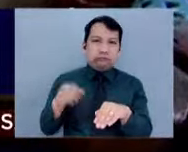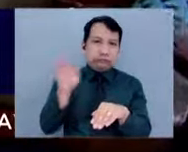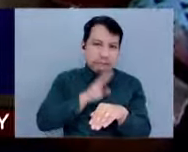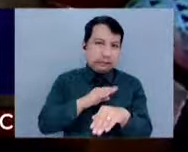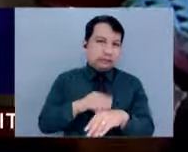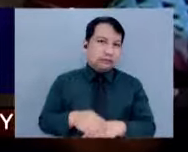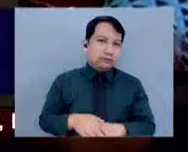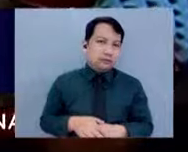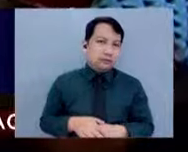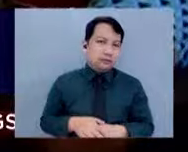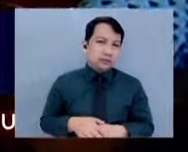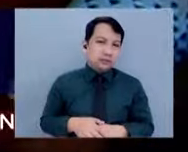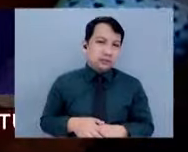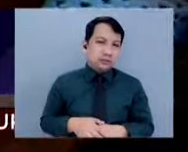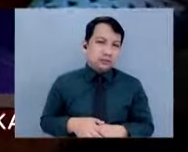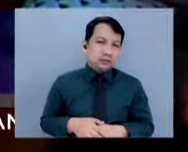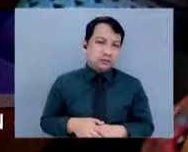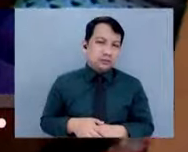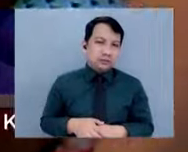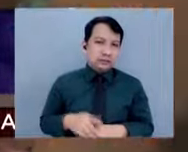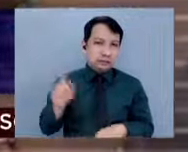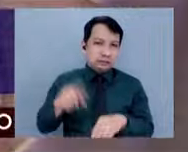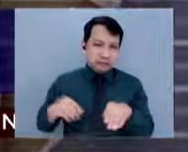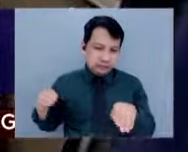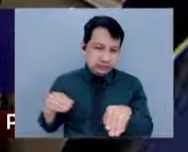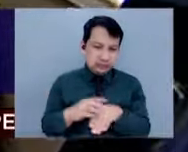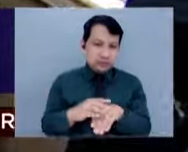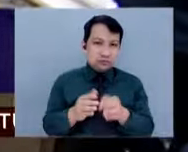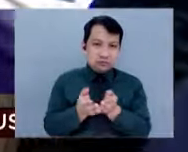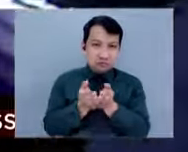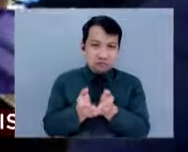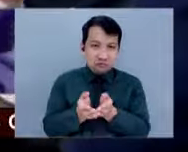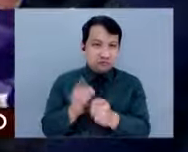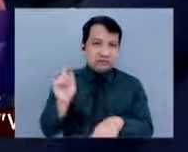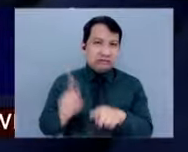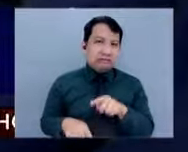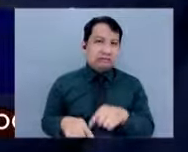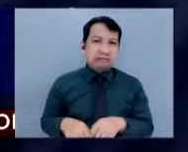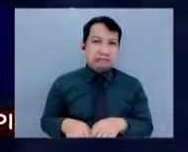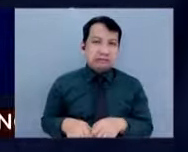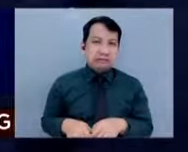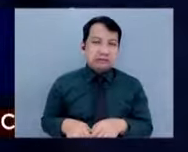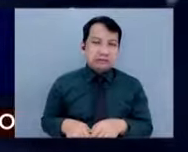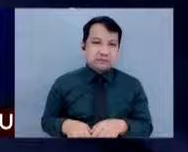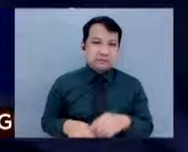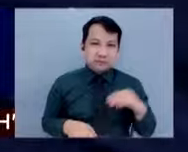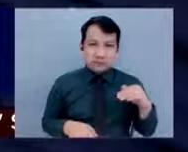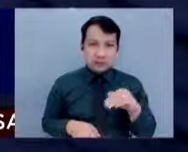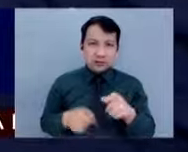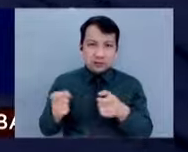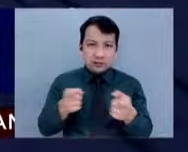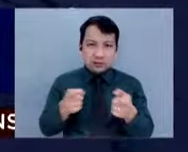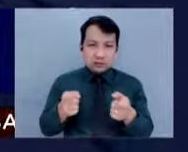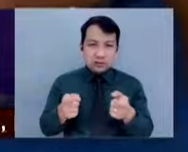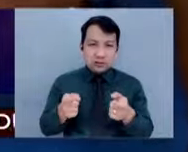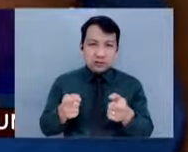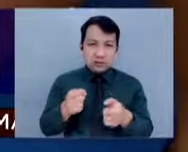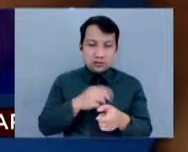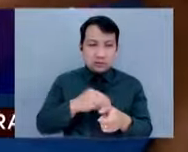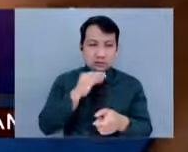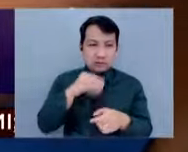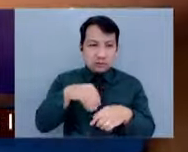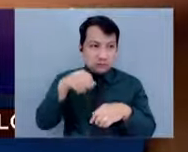Malakas na masyado. Hindi na kinaya ng alam. Nasa bridge o control ng resupply boat daw sila noon